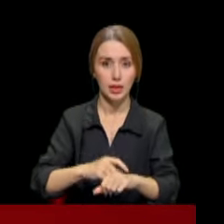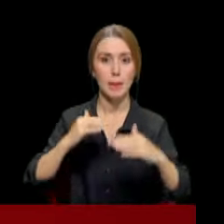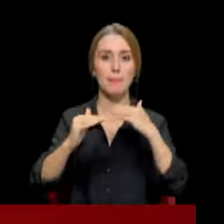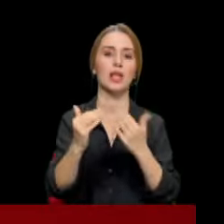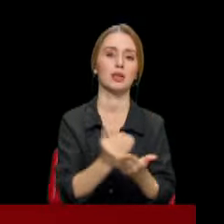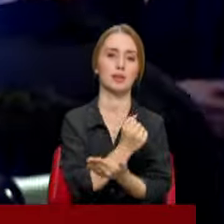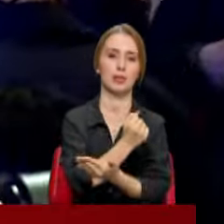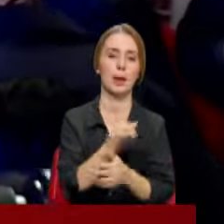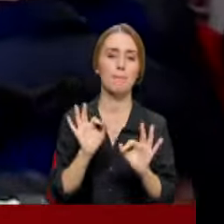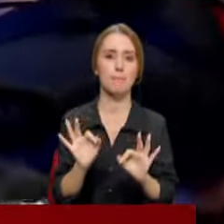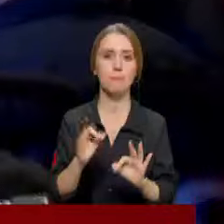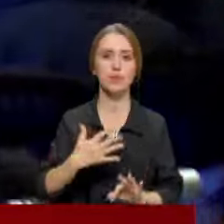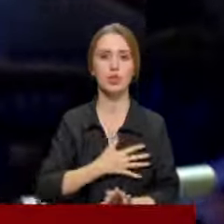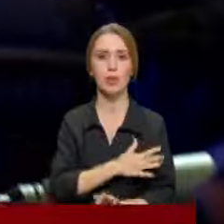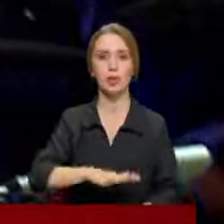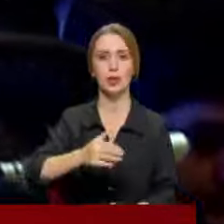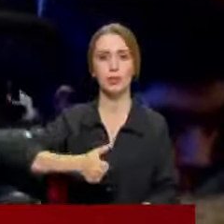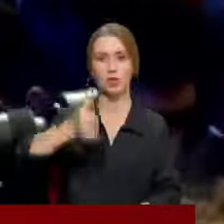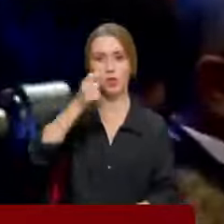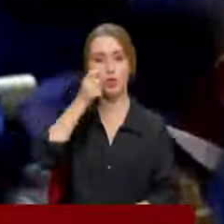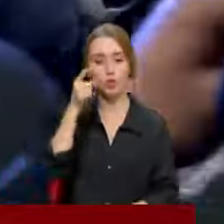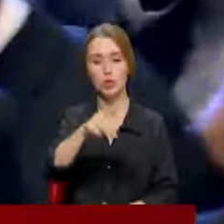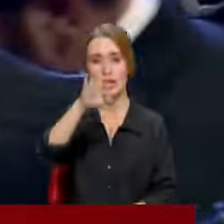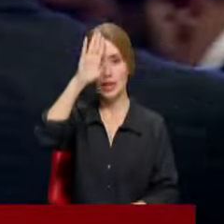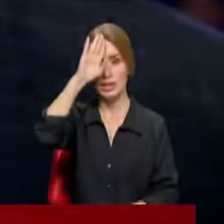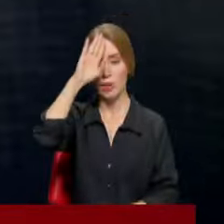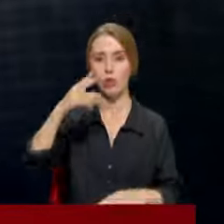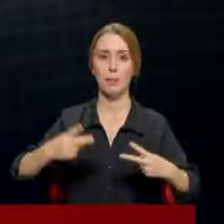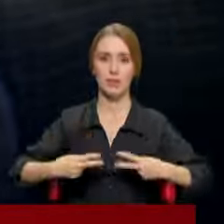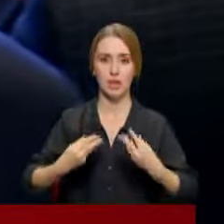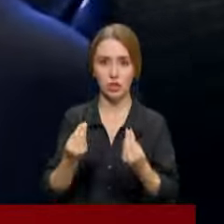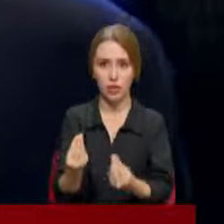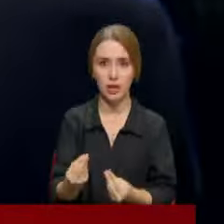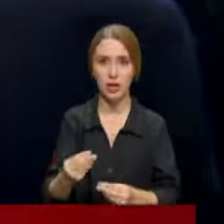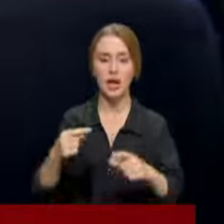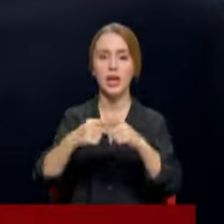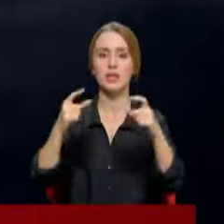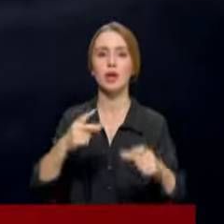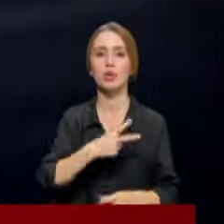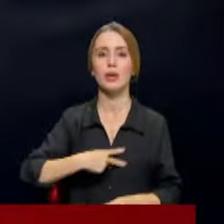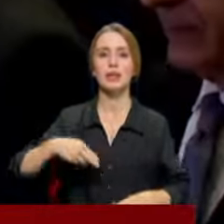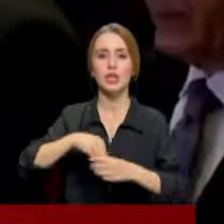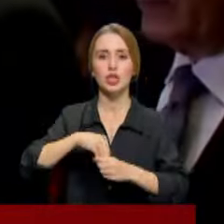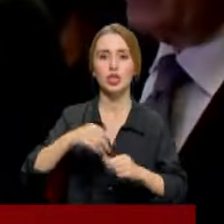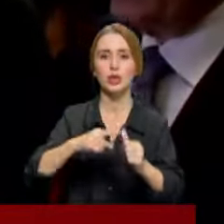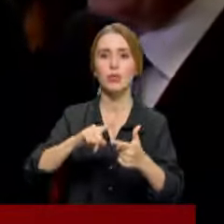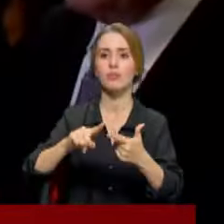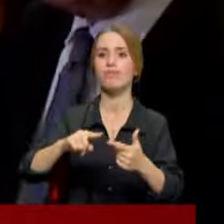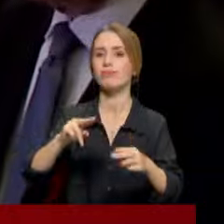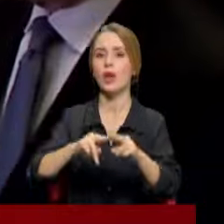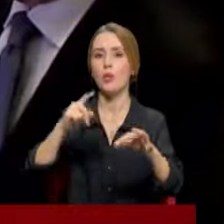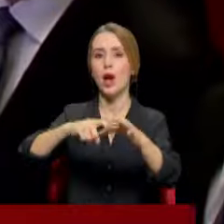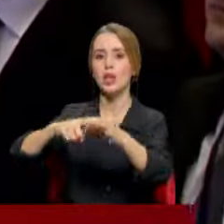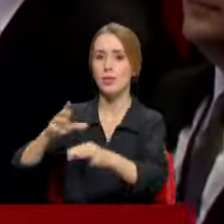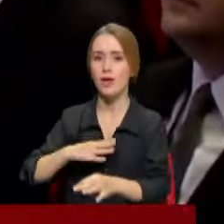millet kazanmıştır. CHP Genel Başkanı Özgür Özel ise İstanbul'dan verdi mesajını. Sadece Esenyurt Belediyesi'nde değil, tüm kayyum atanan